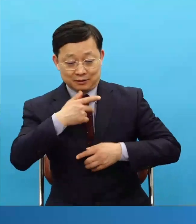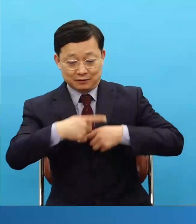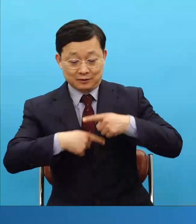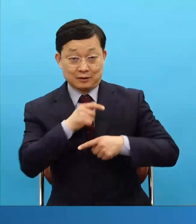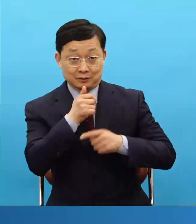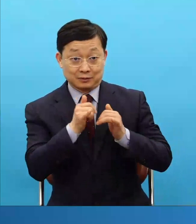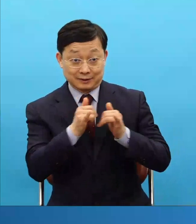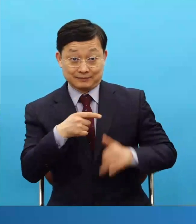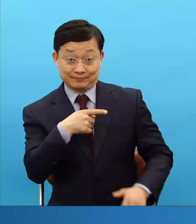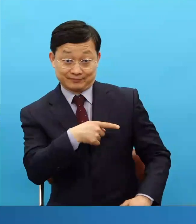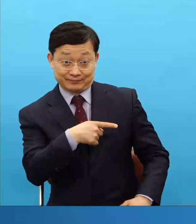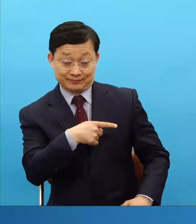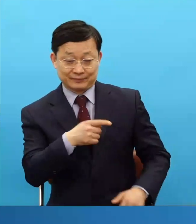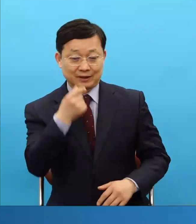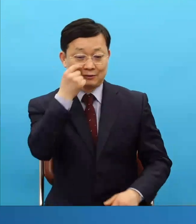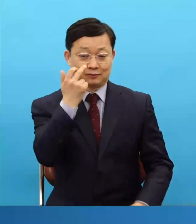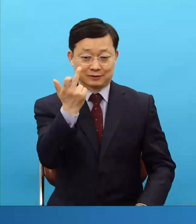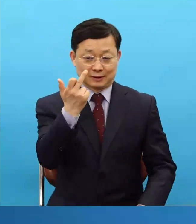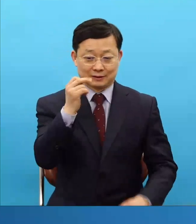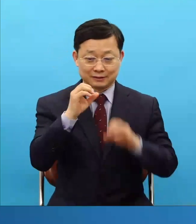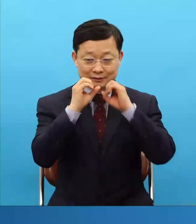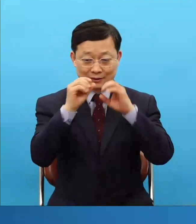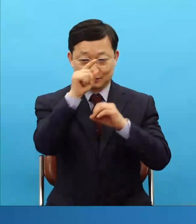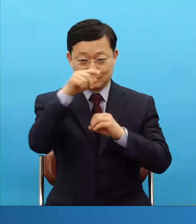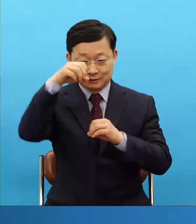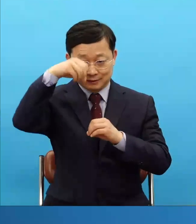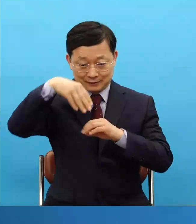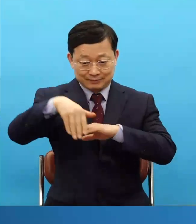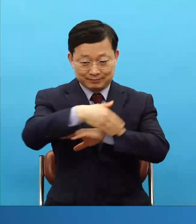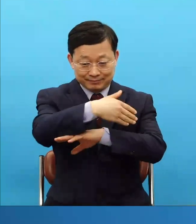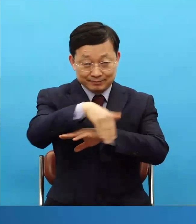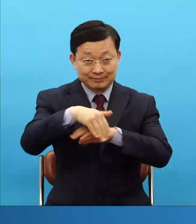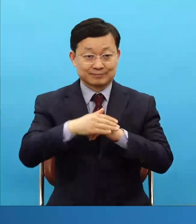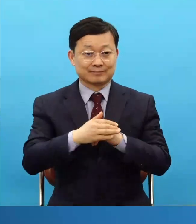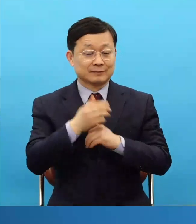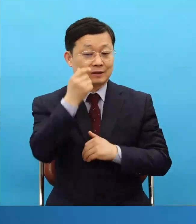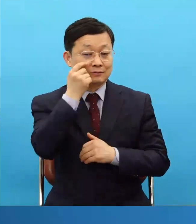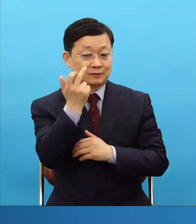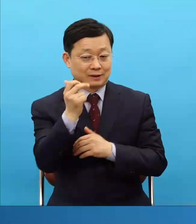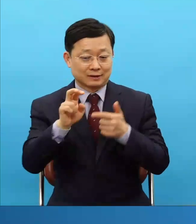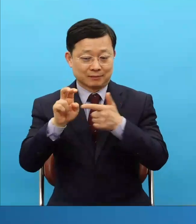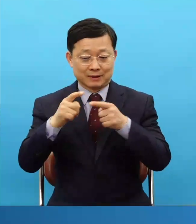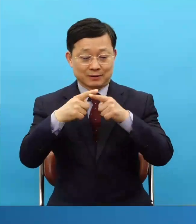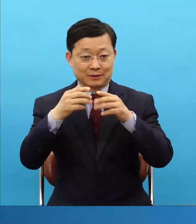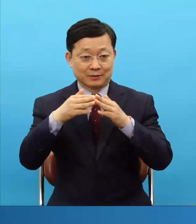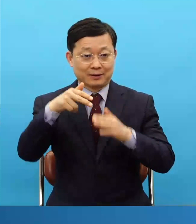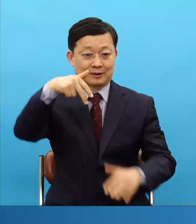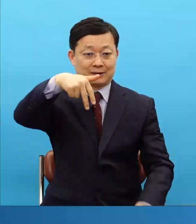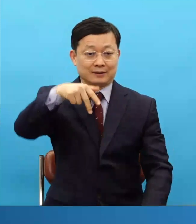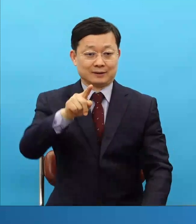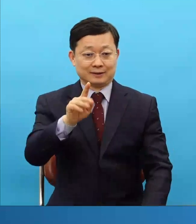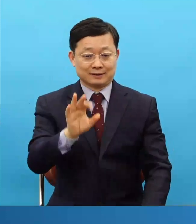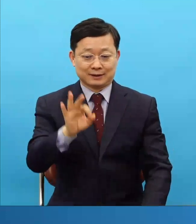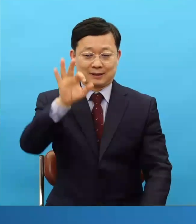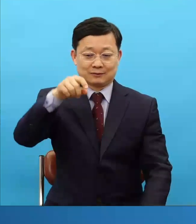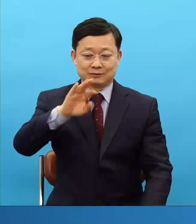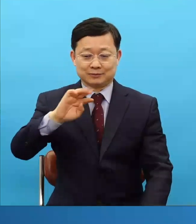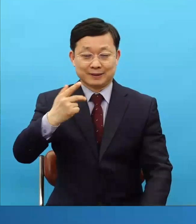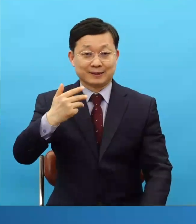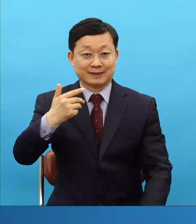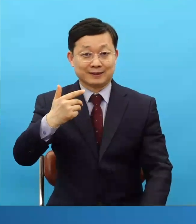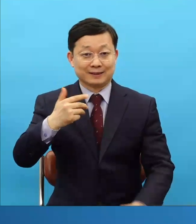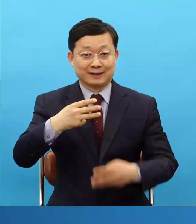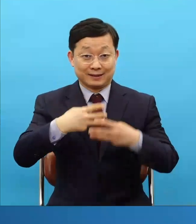청소년 전도신학원에 재학 중이며 임마누엘 울산교회 장우빈 렘넌트입니다. The interpreter is Remnon Chang Woo-bin